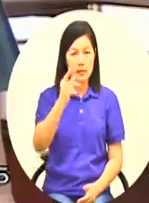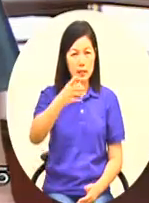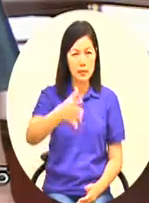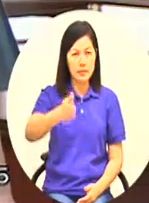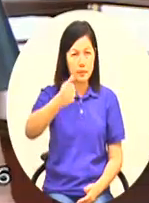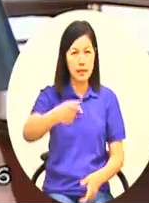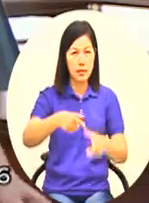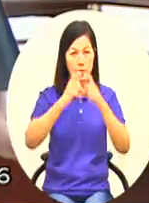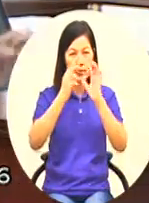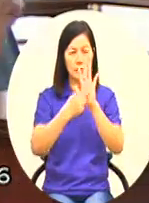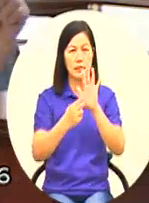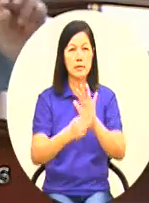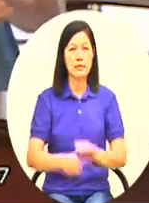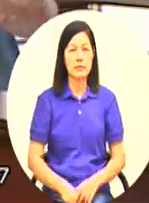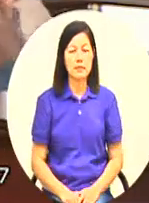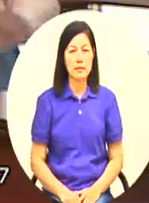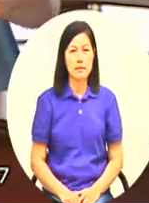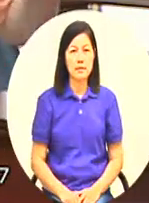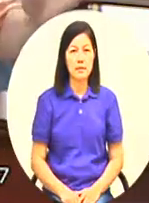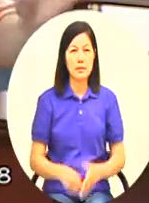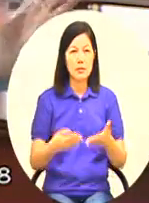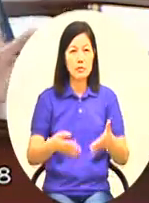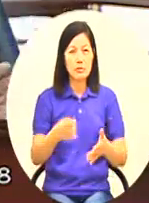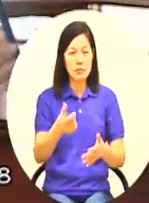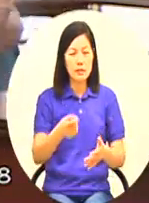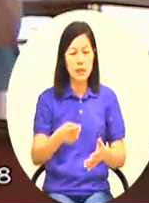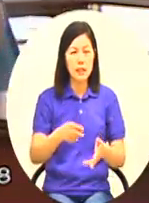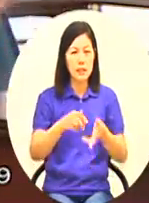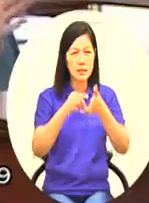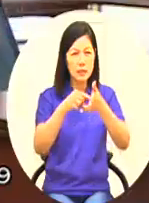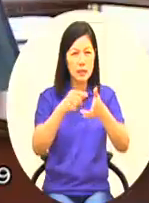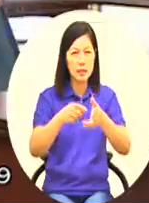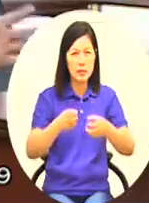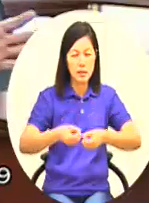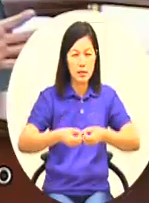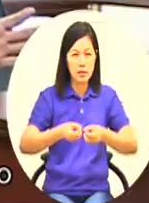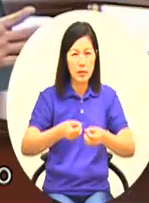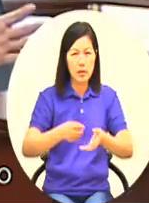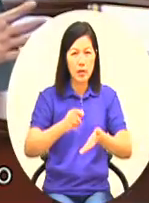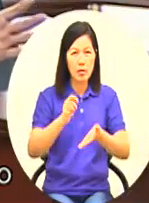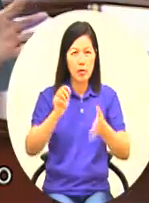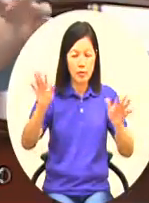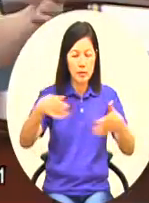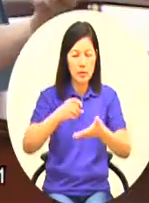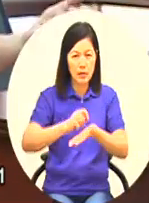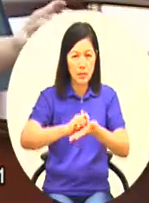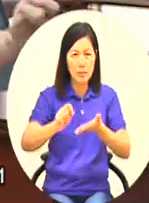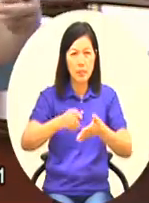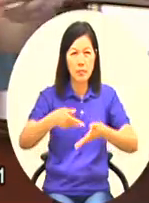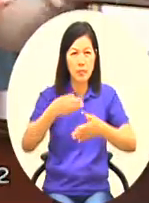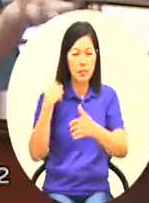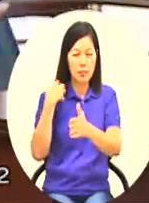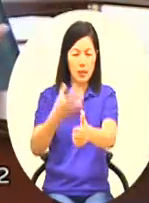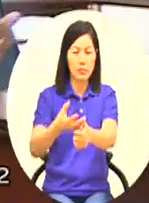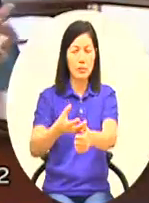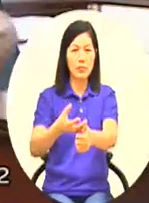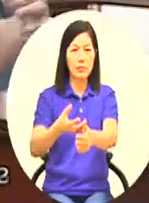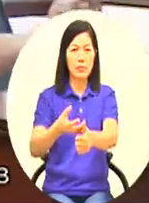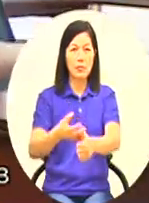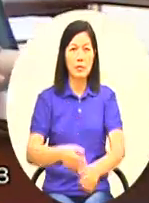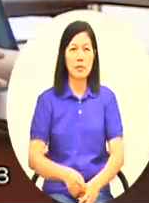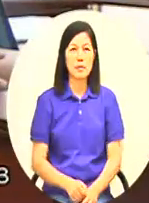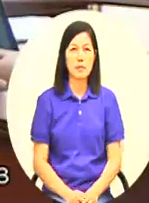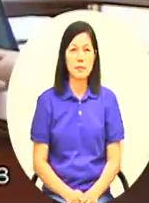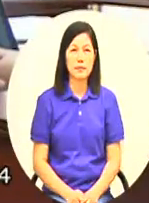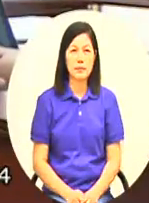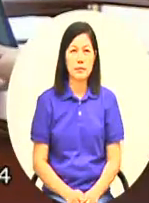做回答。 即卖重点就是讲，如果明年发包处理点点吼，新增的要偌济？因为是做尔嘛，伊为